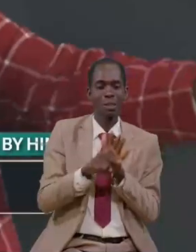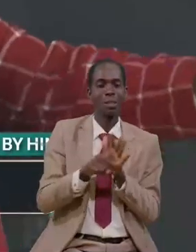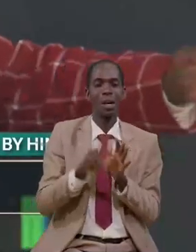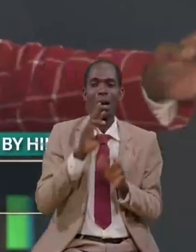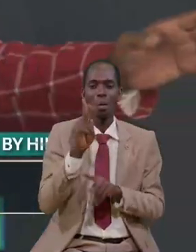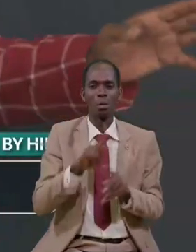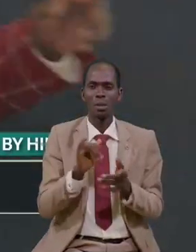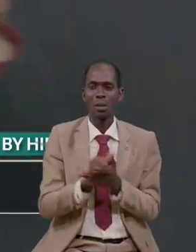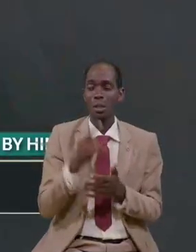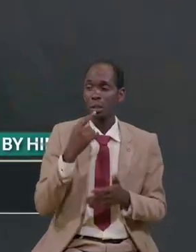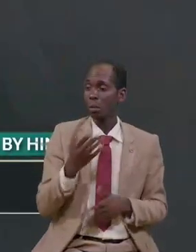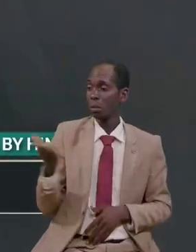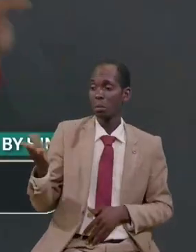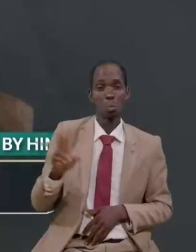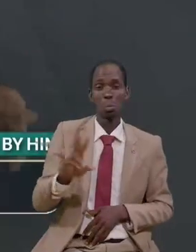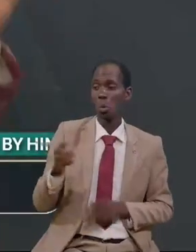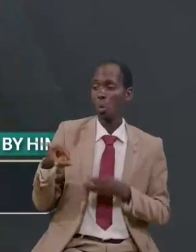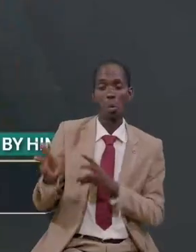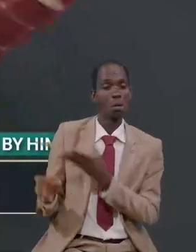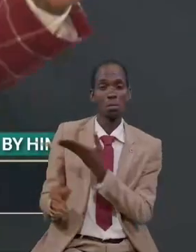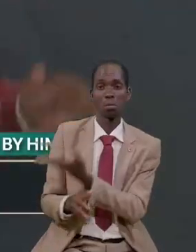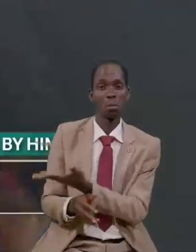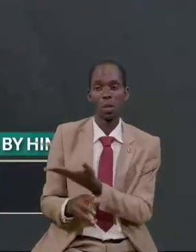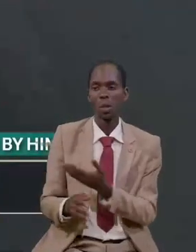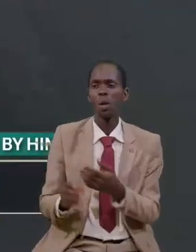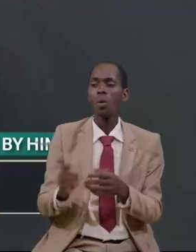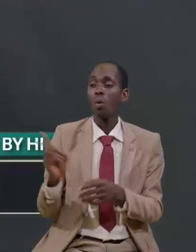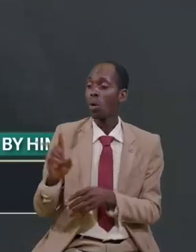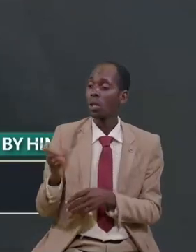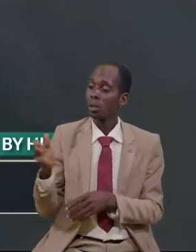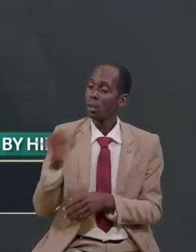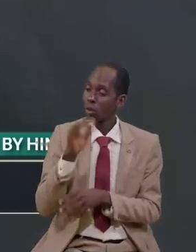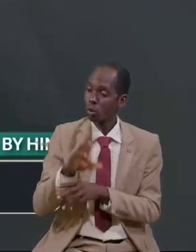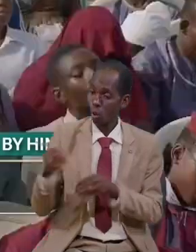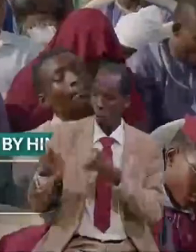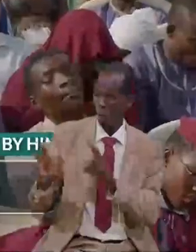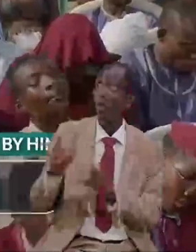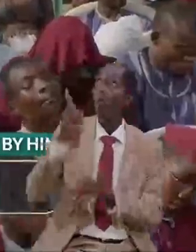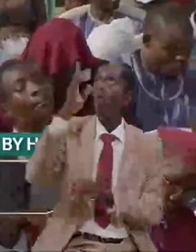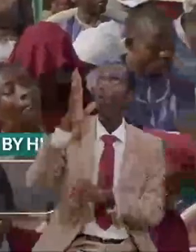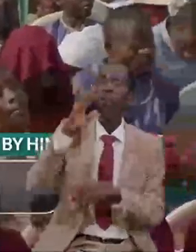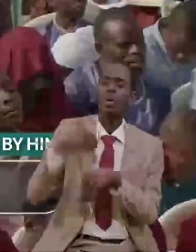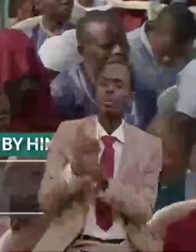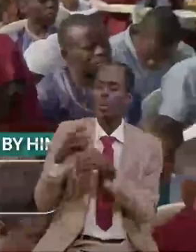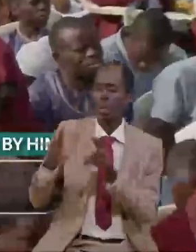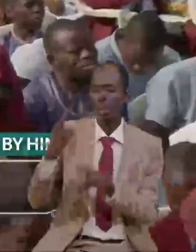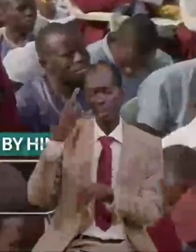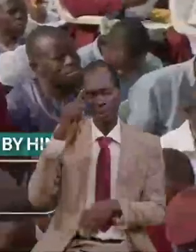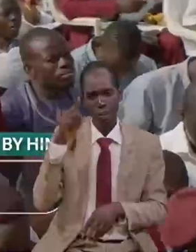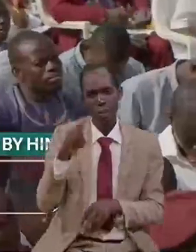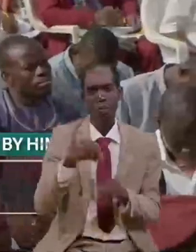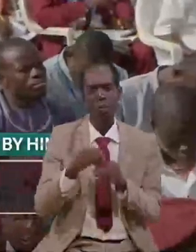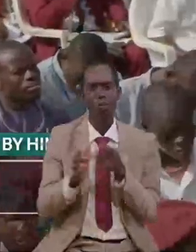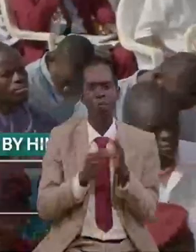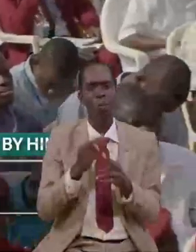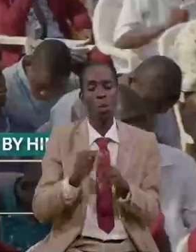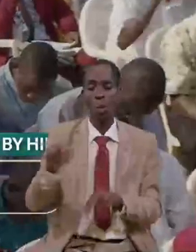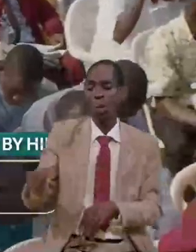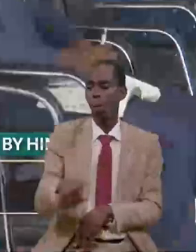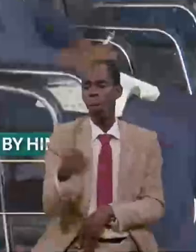disent, oh, il n'y a pas un chemin là-bas, là, il n'y a pas de chemin, Dieu va frayer un chemin pour moi.